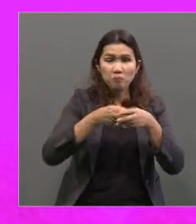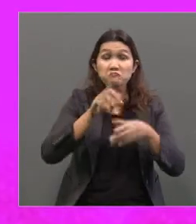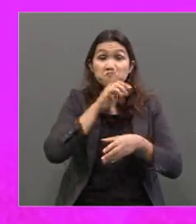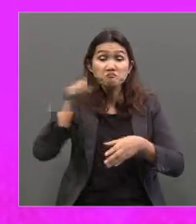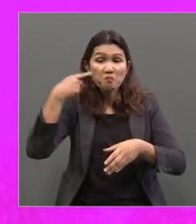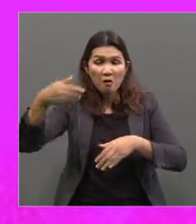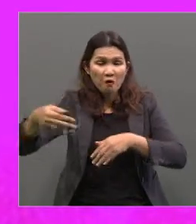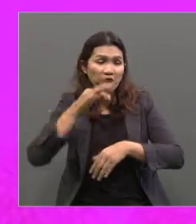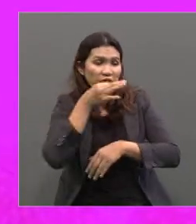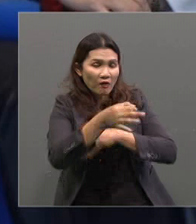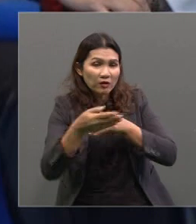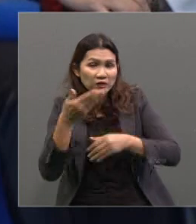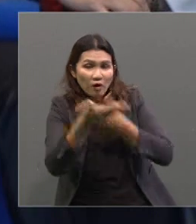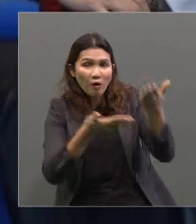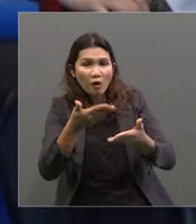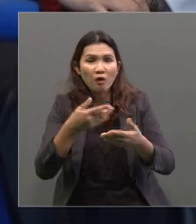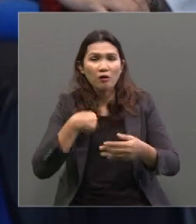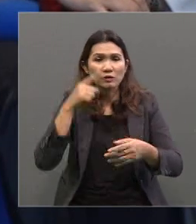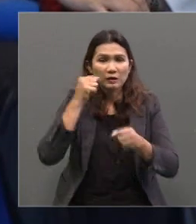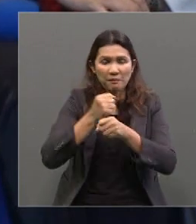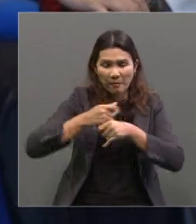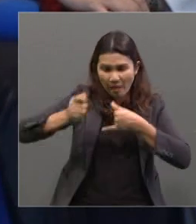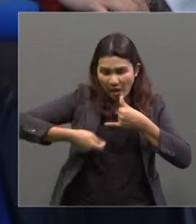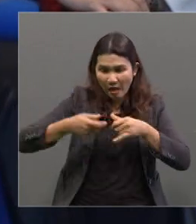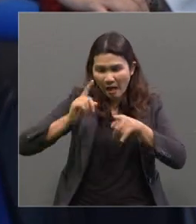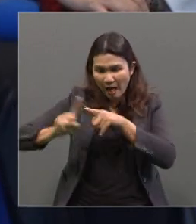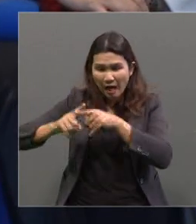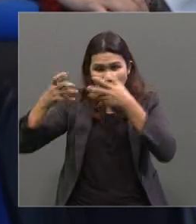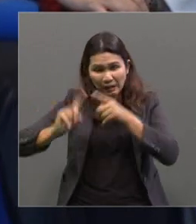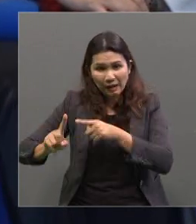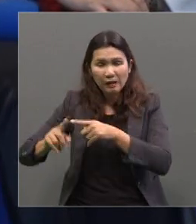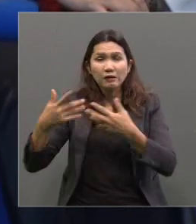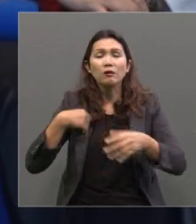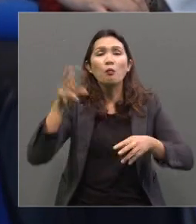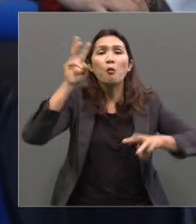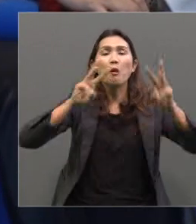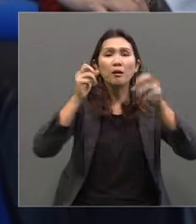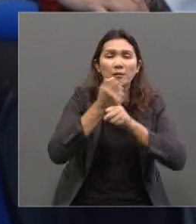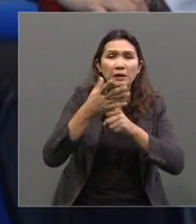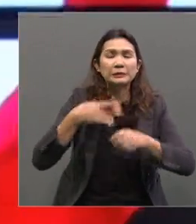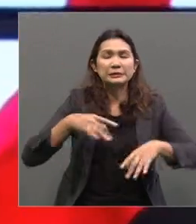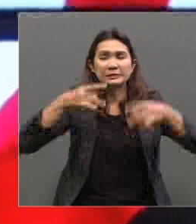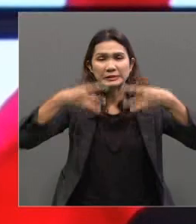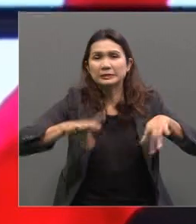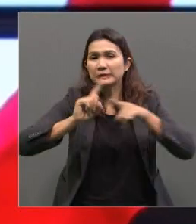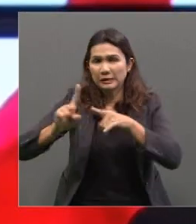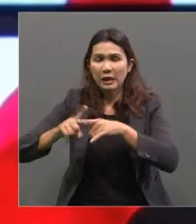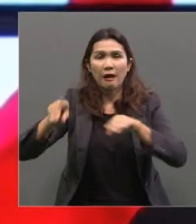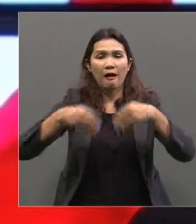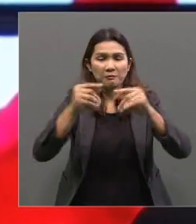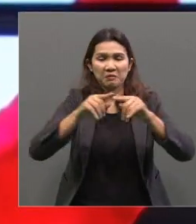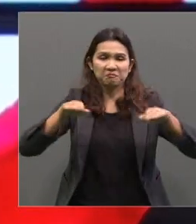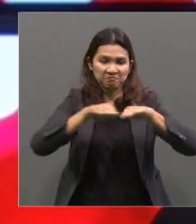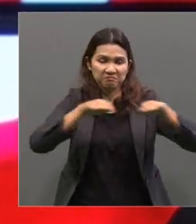ความช่วยเหลือจากความรุนแรงจากการตกงานรวมทั้งให้การคุ้มครองจากความเสี่ยงต่างๆอย่างเป็นสากลโดยระบุนะ